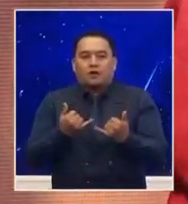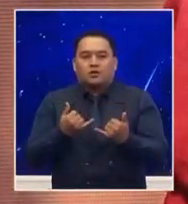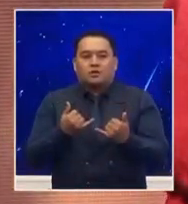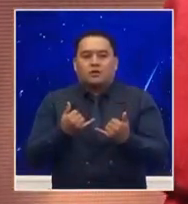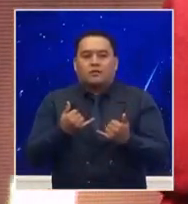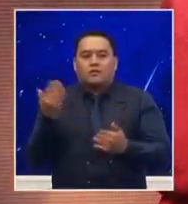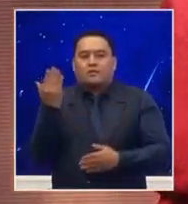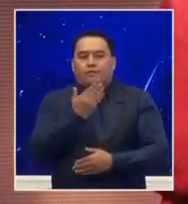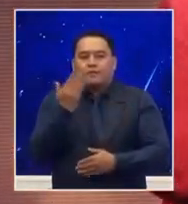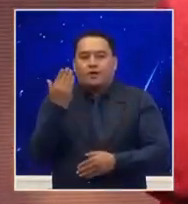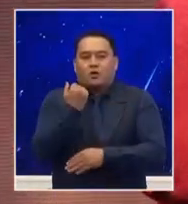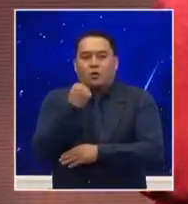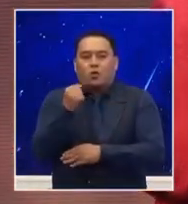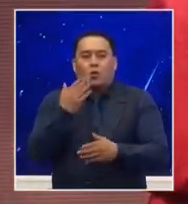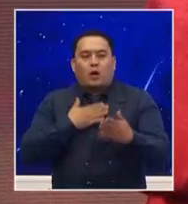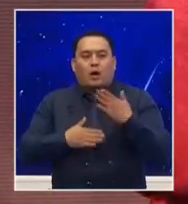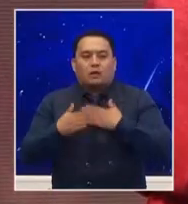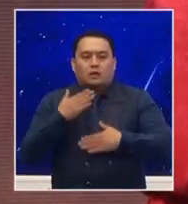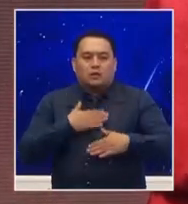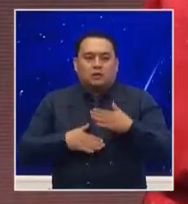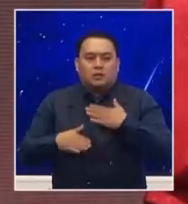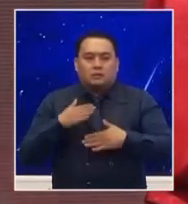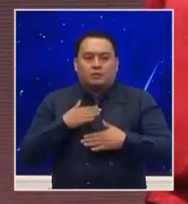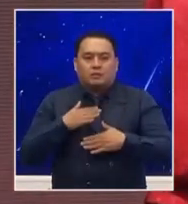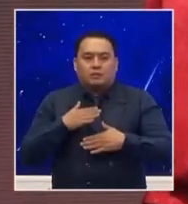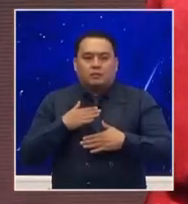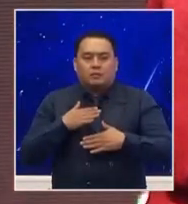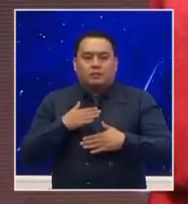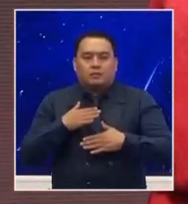деректі фильмімнің орын алғаны үшін қуандым.